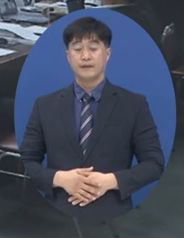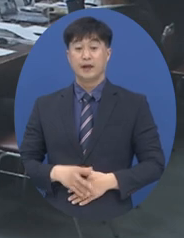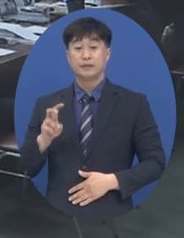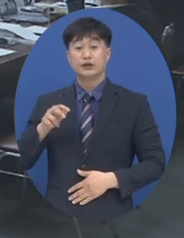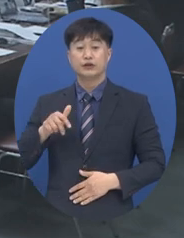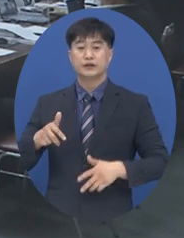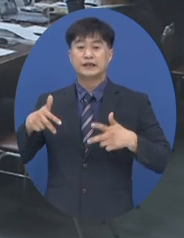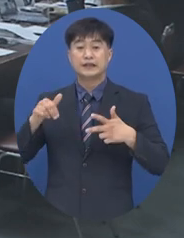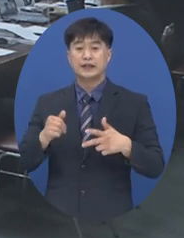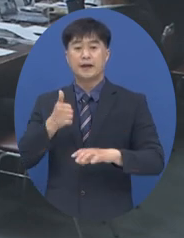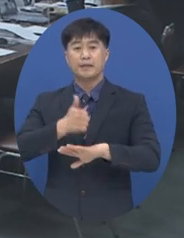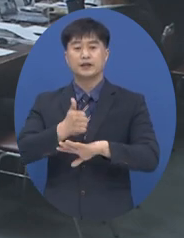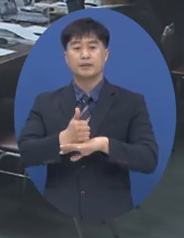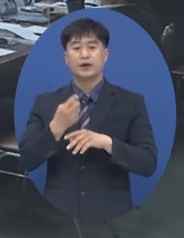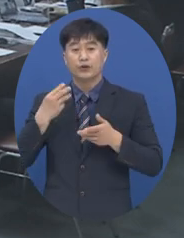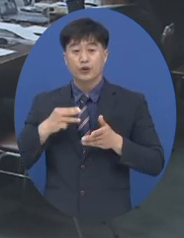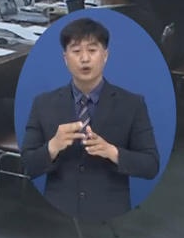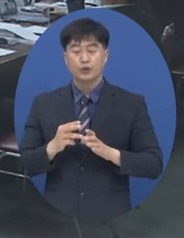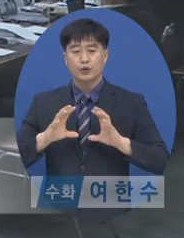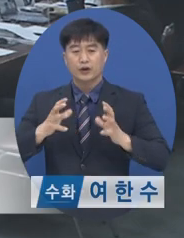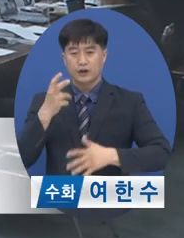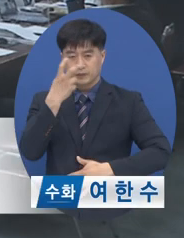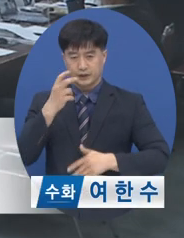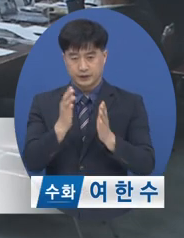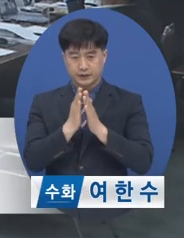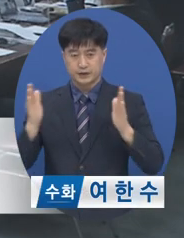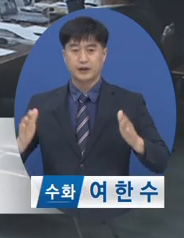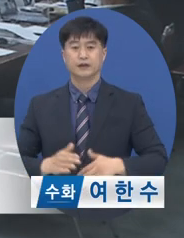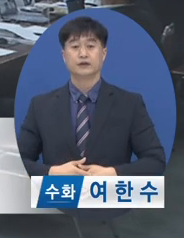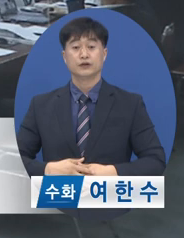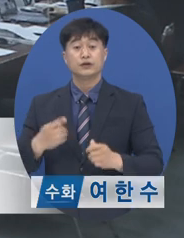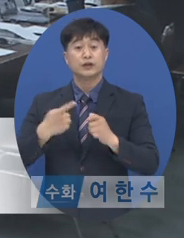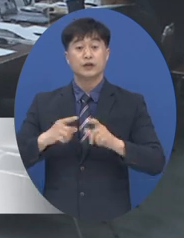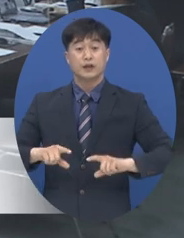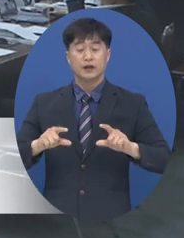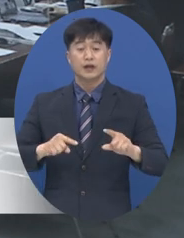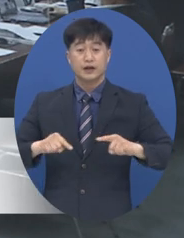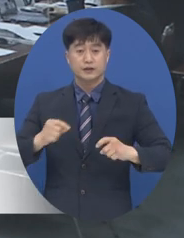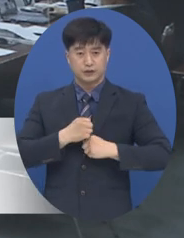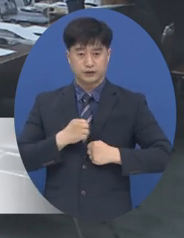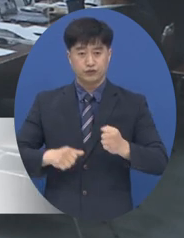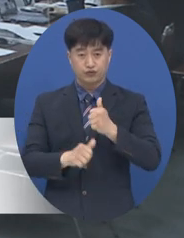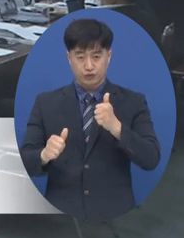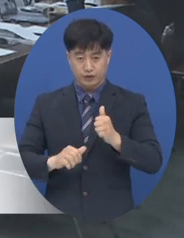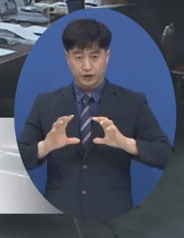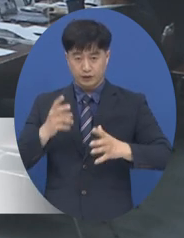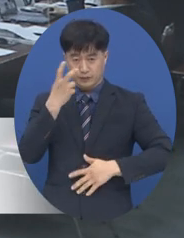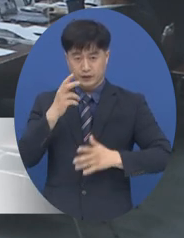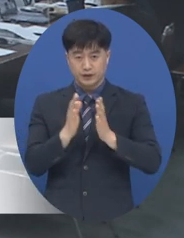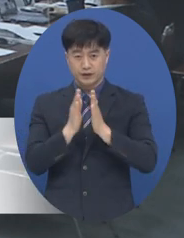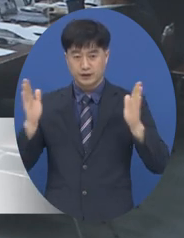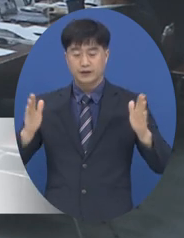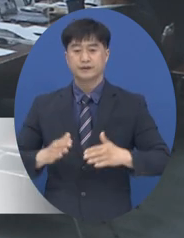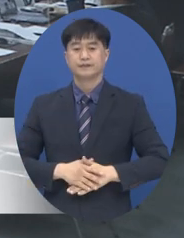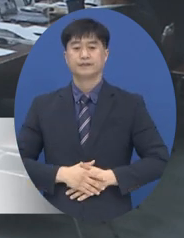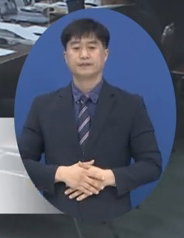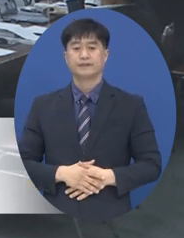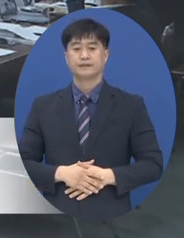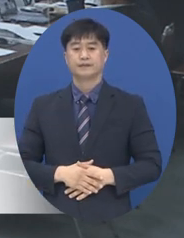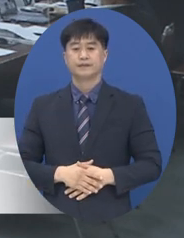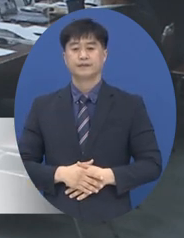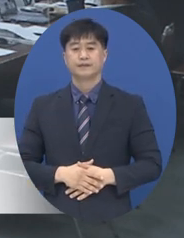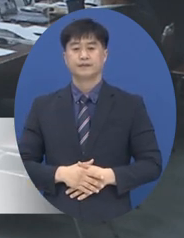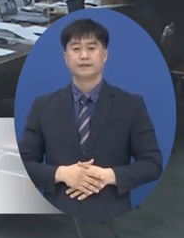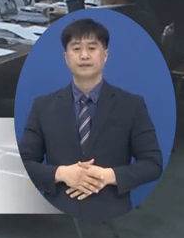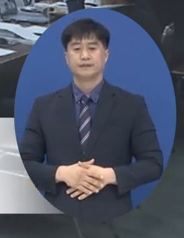민선 책이 마지막 경기도 국정감사가 시작했습니다 첫날은 행정안전위원회 국감이 이루어졌습니다 최지영 기자 리포트 함께